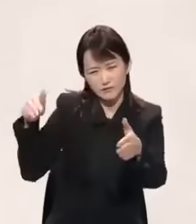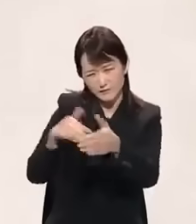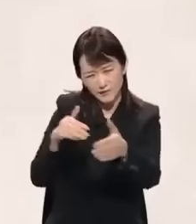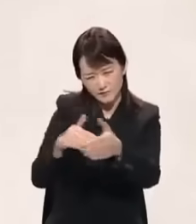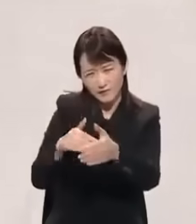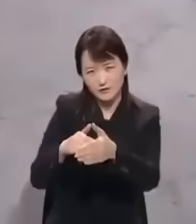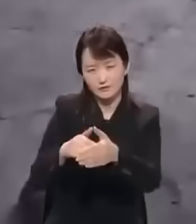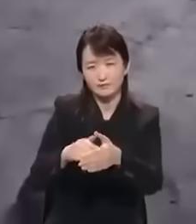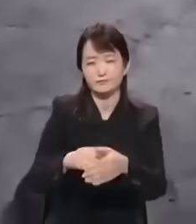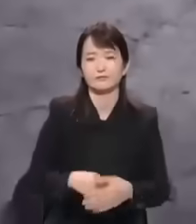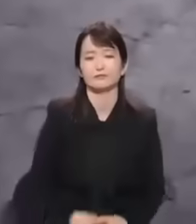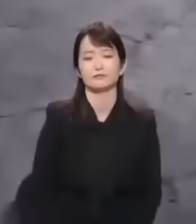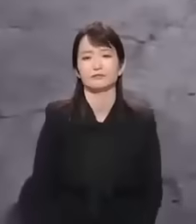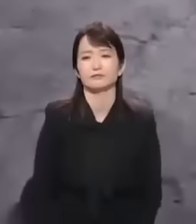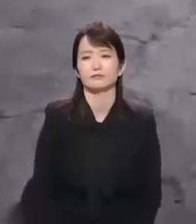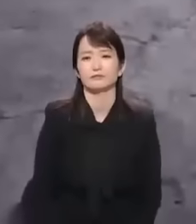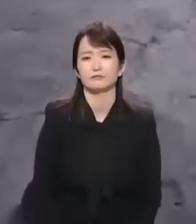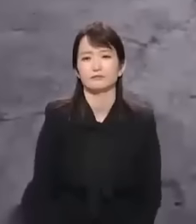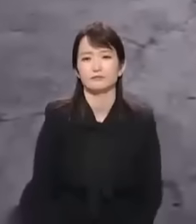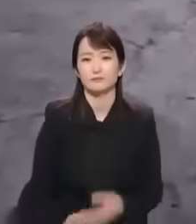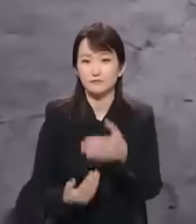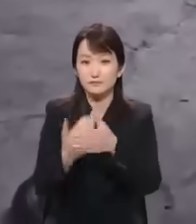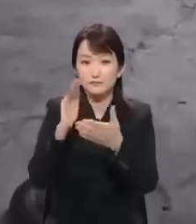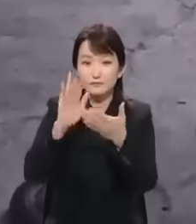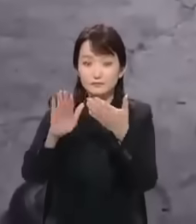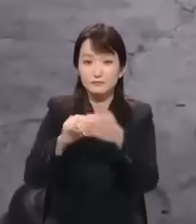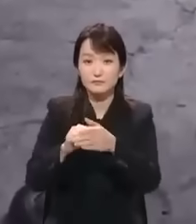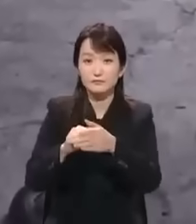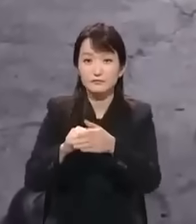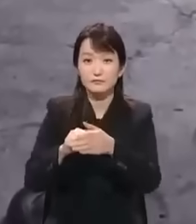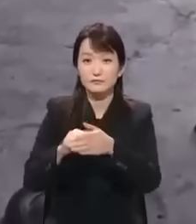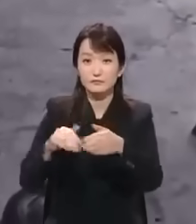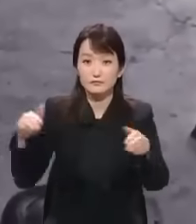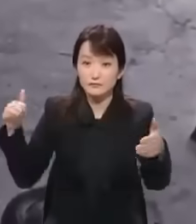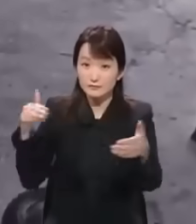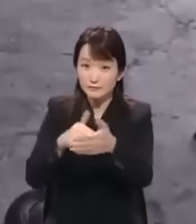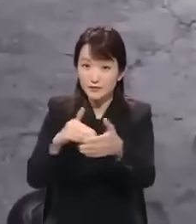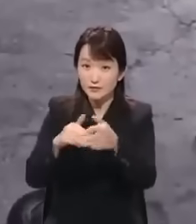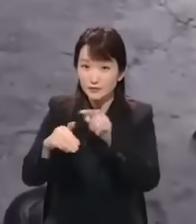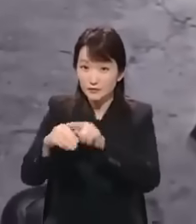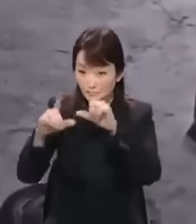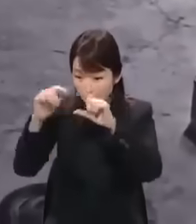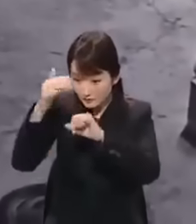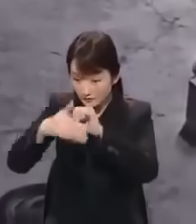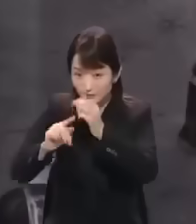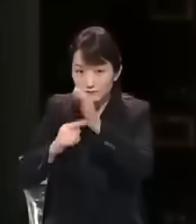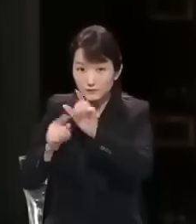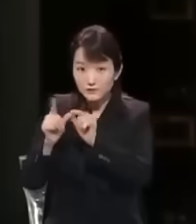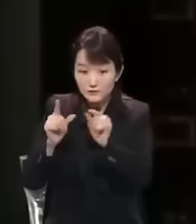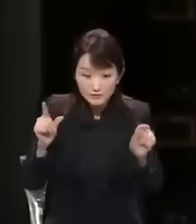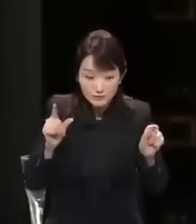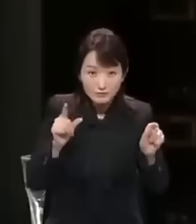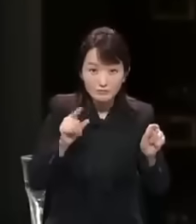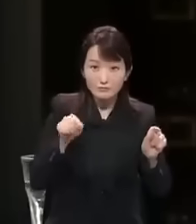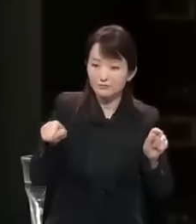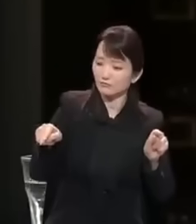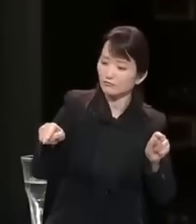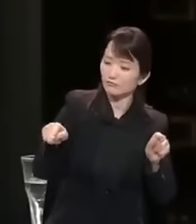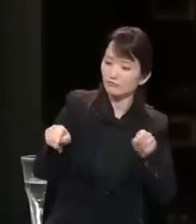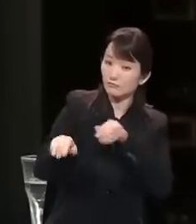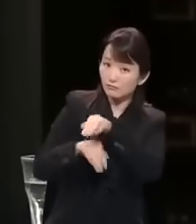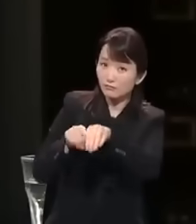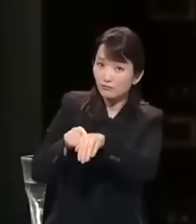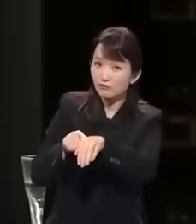것 같습니다 자 사건 발생후가 차량에 사진이 공개가 됐습니다 그러자 일부 누리꾼들 사이에선 어 저